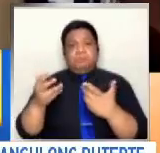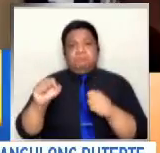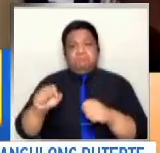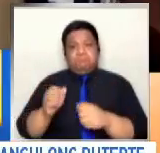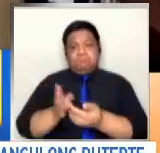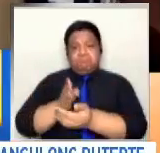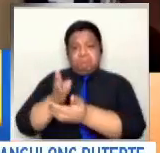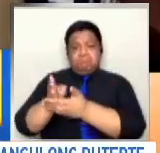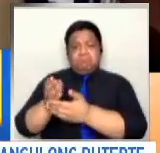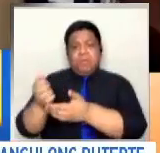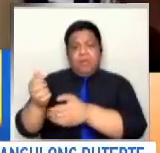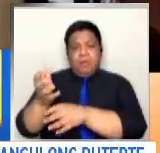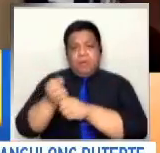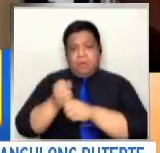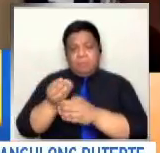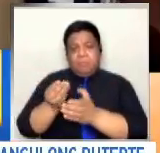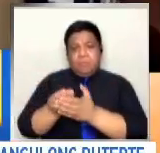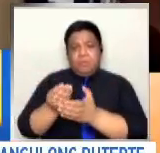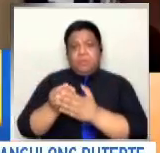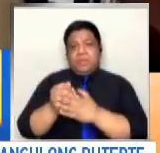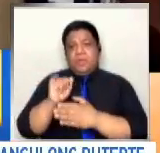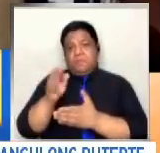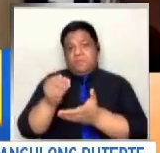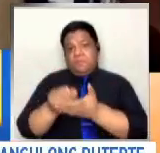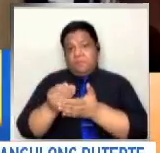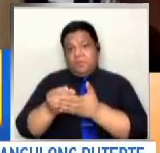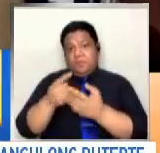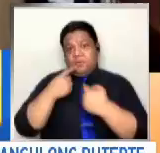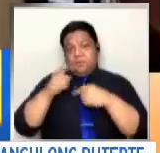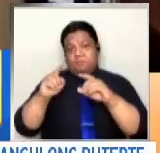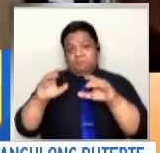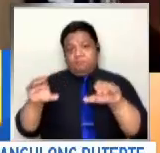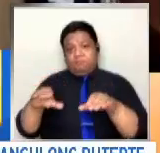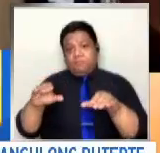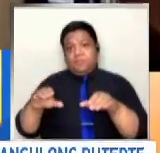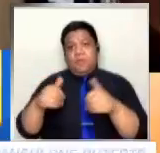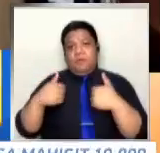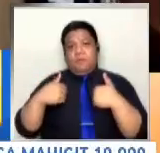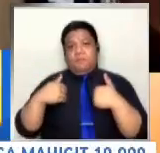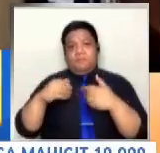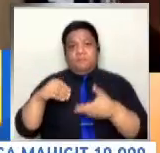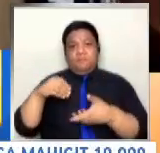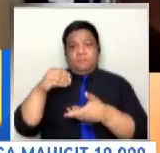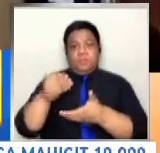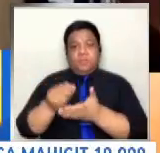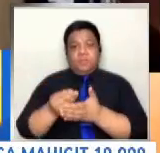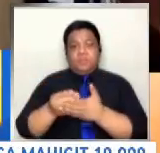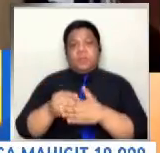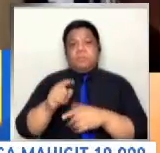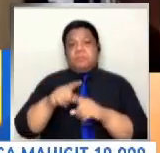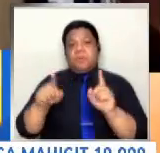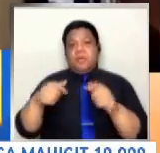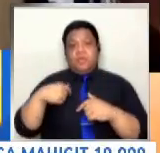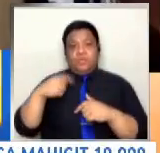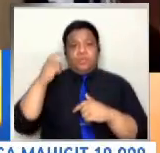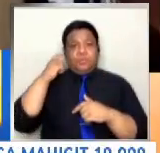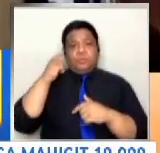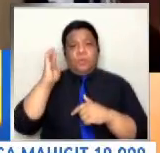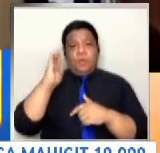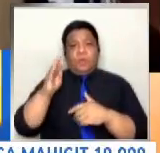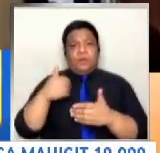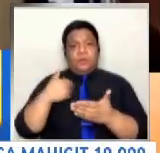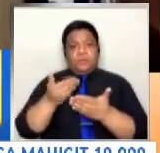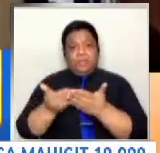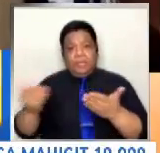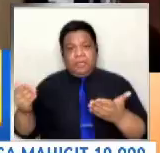ayuda. So if that is if the funds will be done if the ayuda will be given in cash, no? But I heard nga that it's going to be in kind.